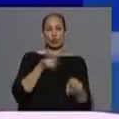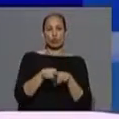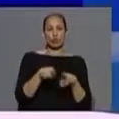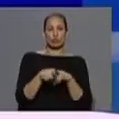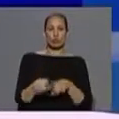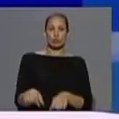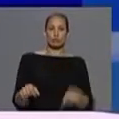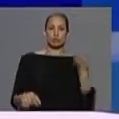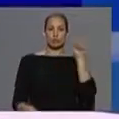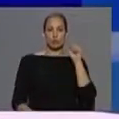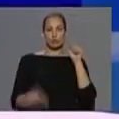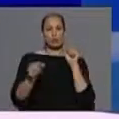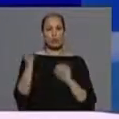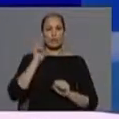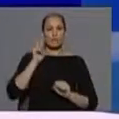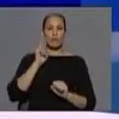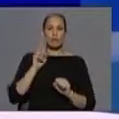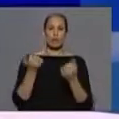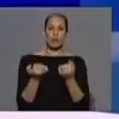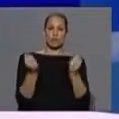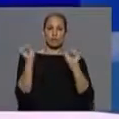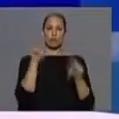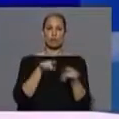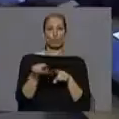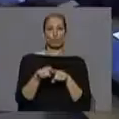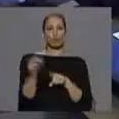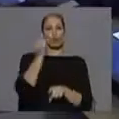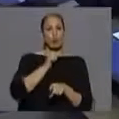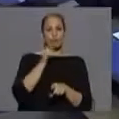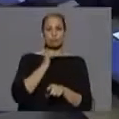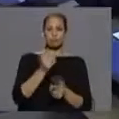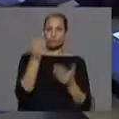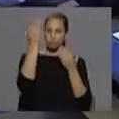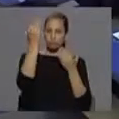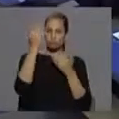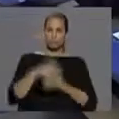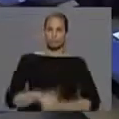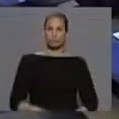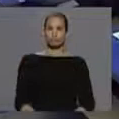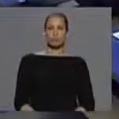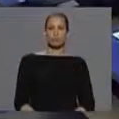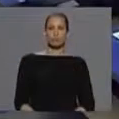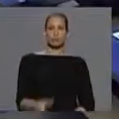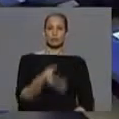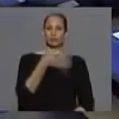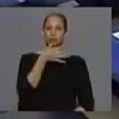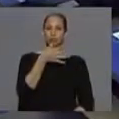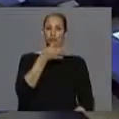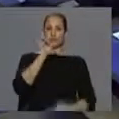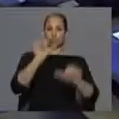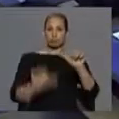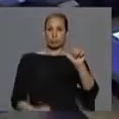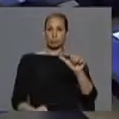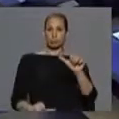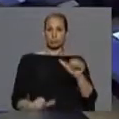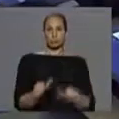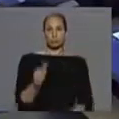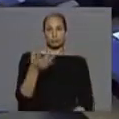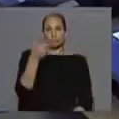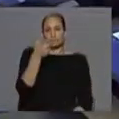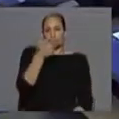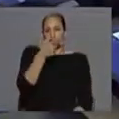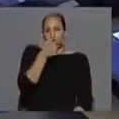favorite sono dogmi e puliti caduto forse ho alcune comunicazioni una che ci ha molto rattristato